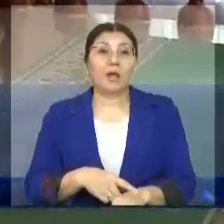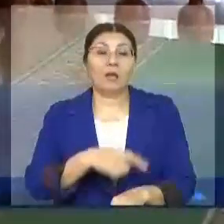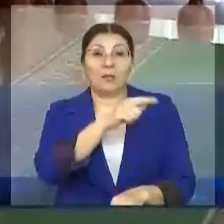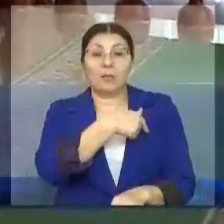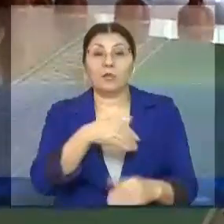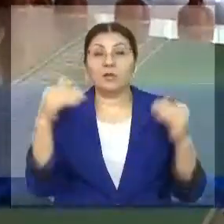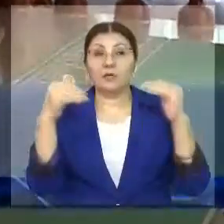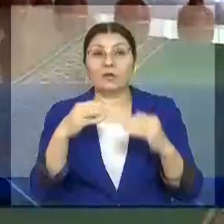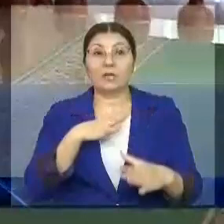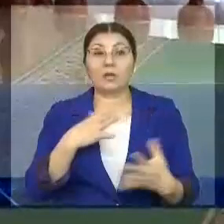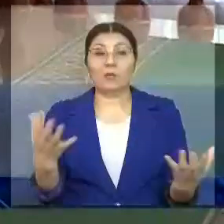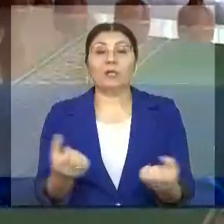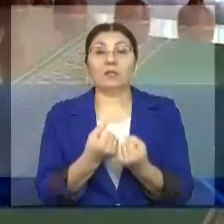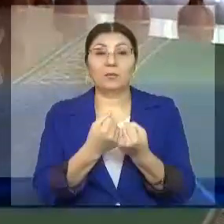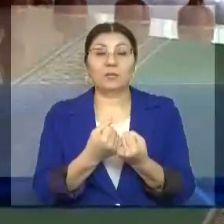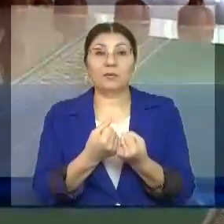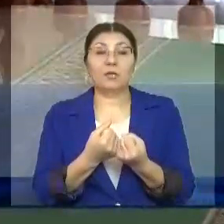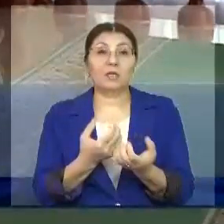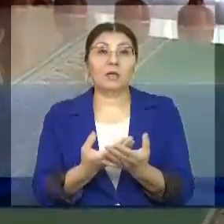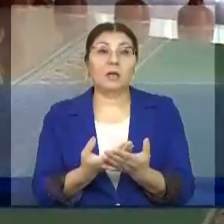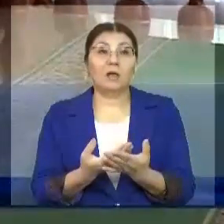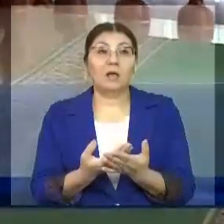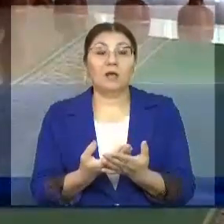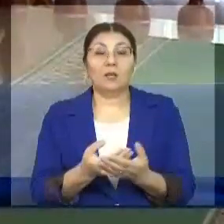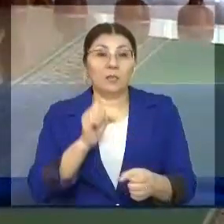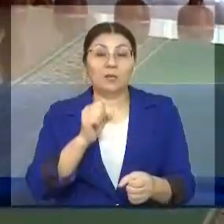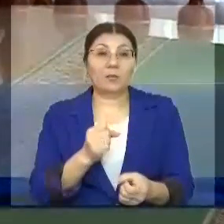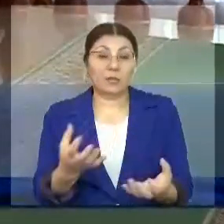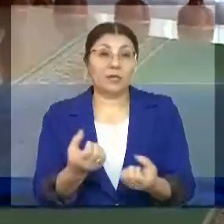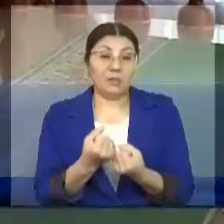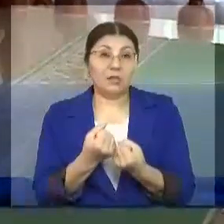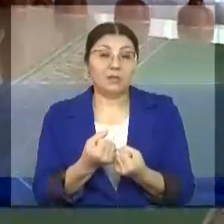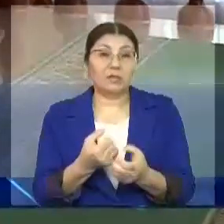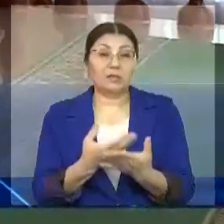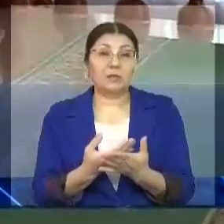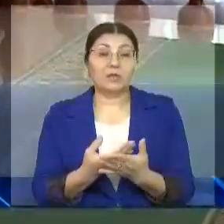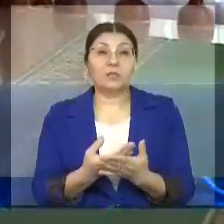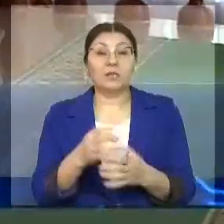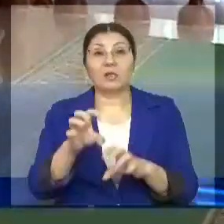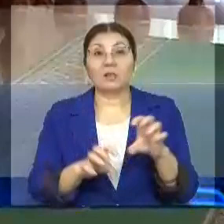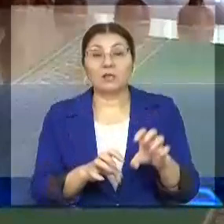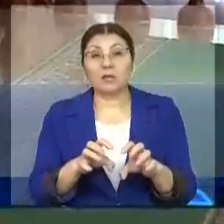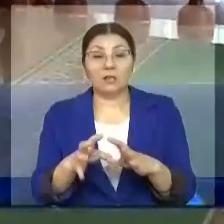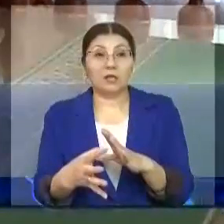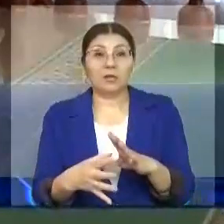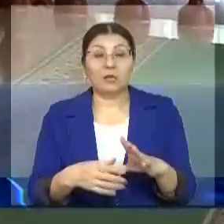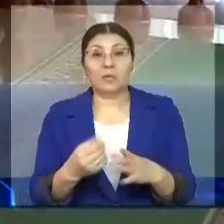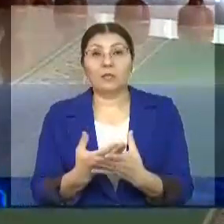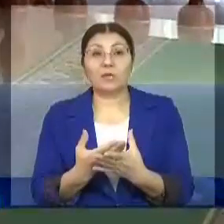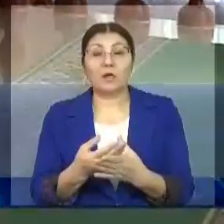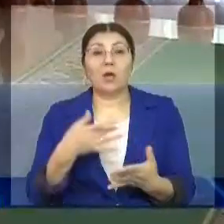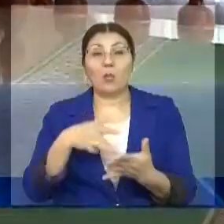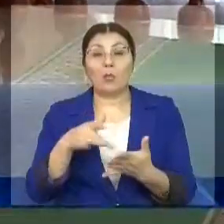был задержан при получении взятки. Также у нас имеется печальный факт того, что